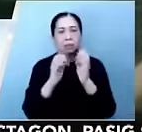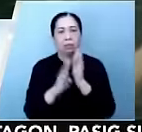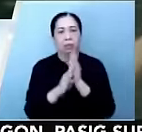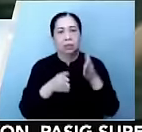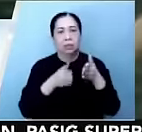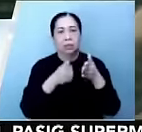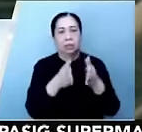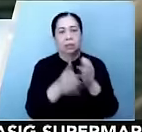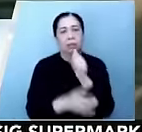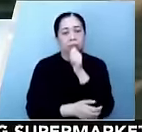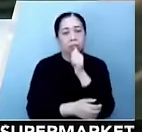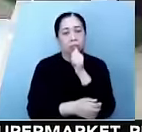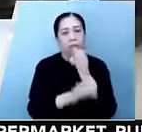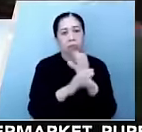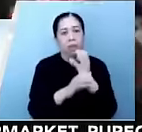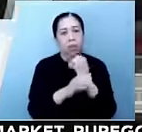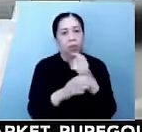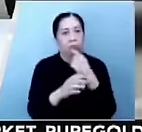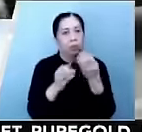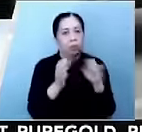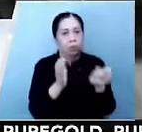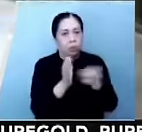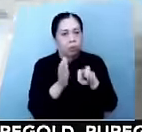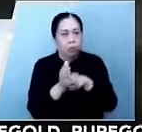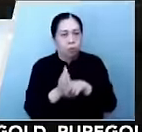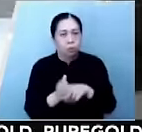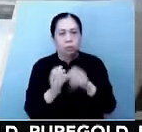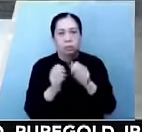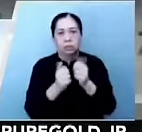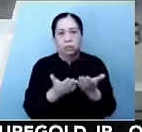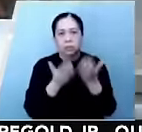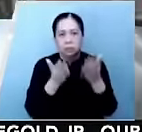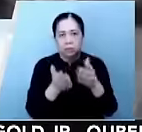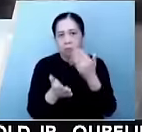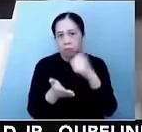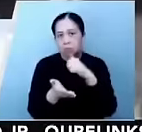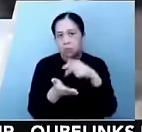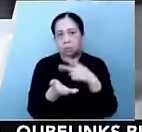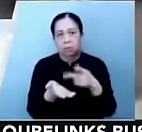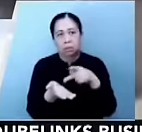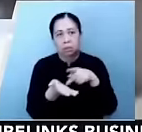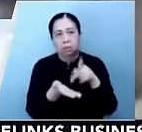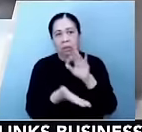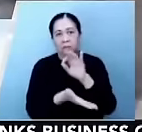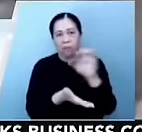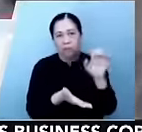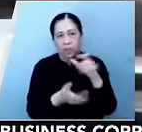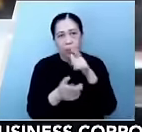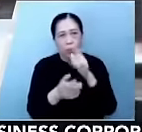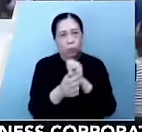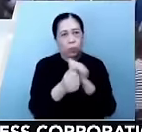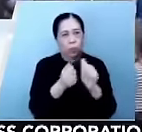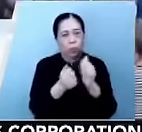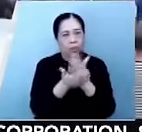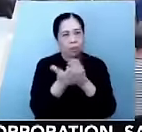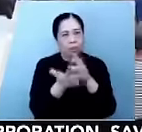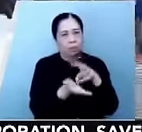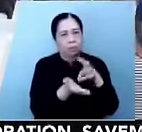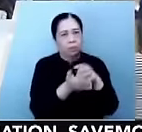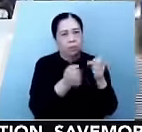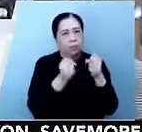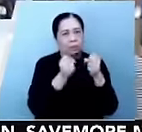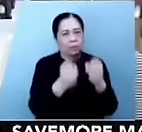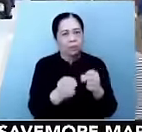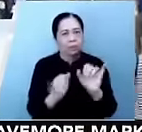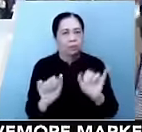pribadong sasakyang marami namang sakay, pati mungkahing singilin ng congestion fee ang mga dadaan sa ilang piling kalye tulad ng ginagawa